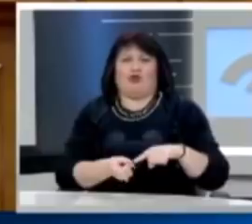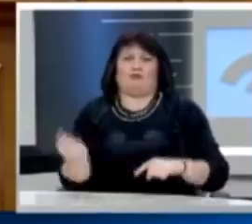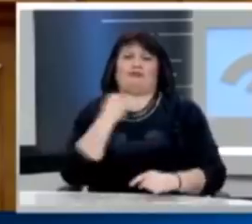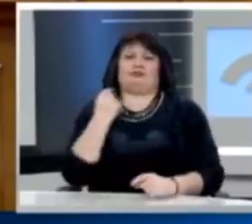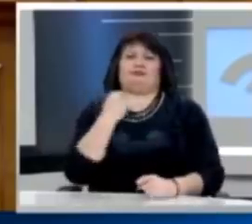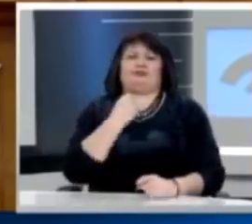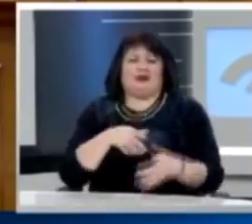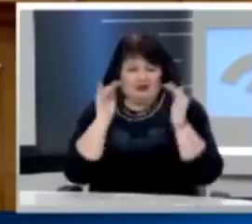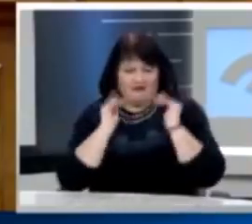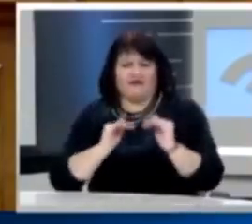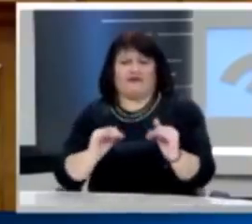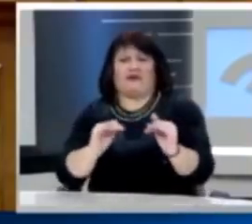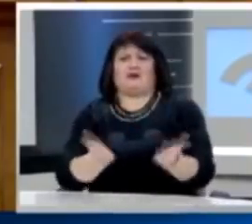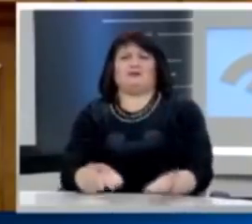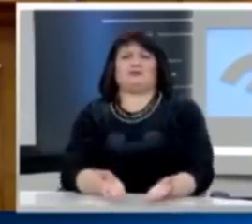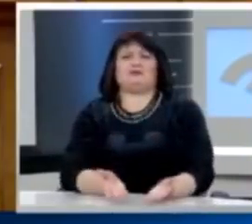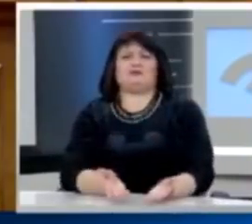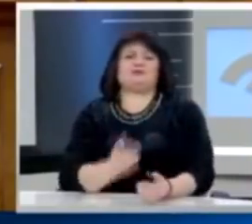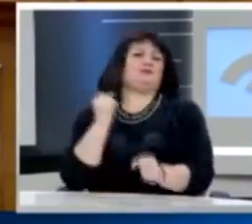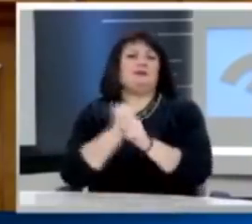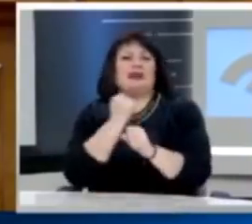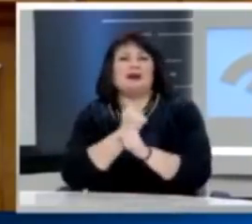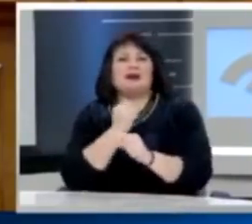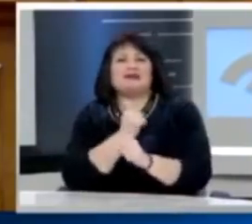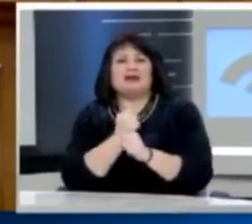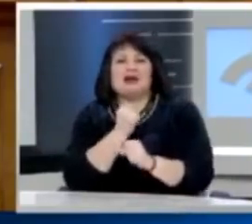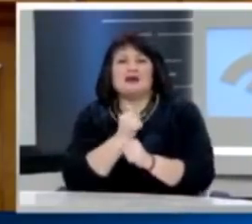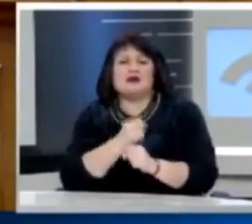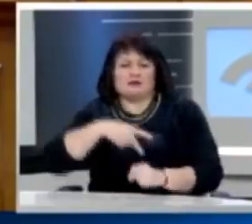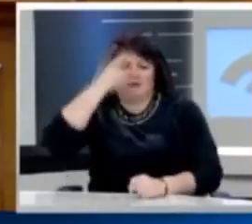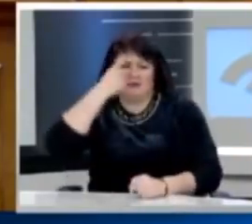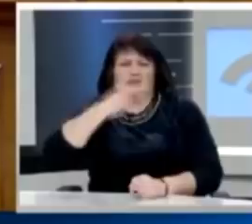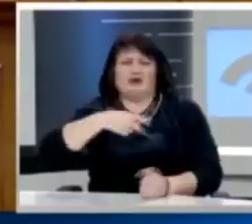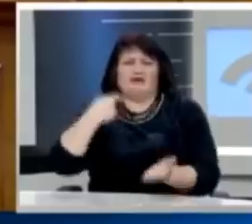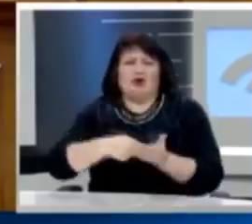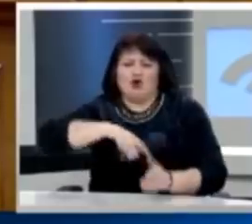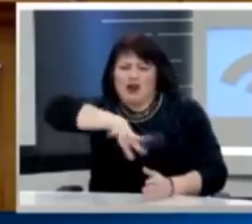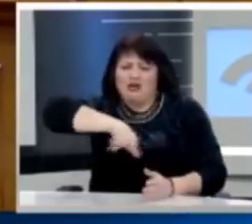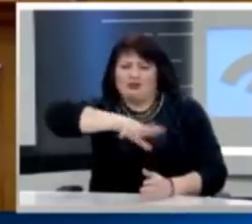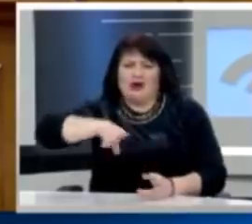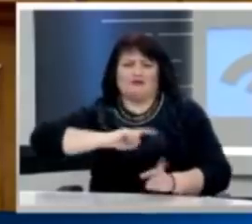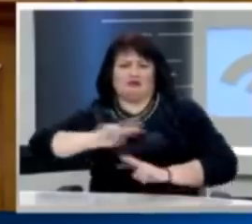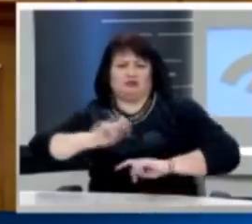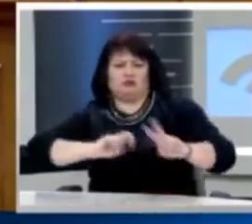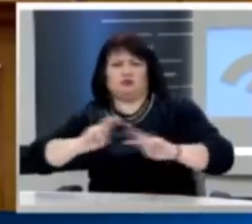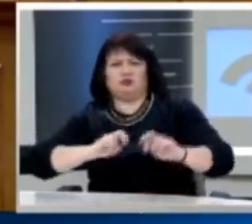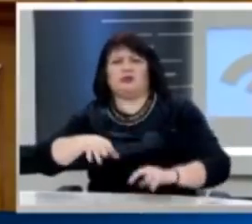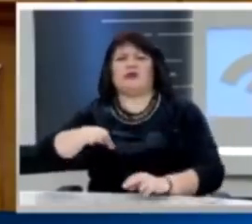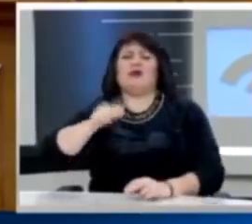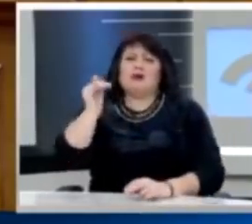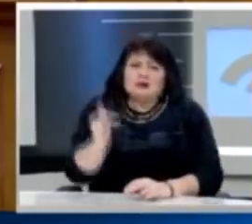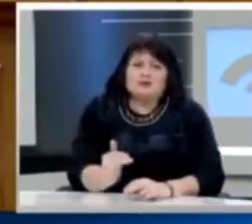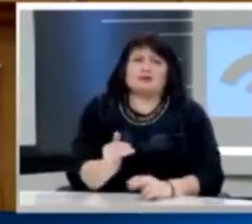Η διαιώνιση και κλιμάκωση της εργασιακής ζούγκλας, της φορολιστίας, της υποβάθμισης ακόμα